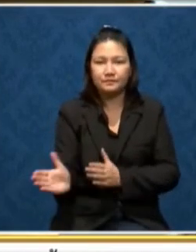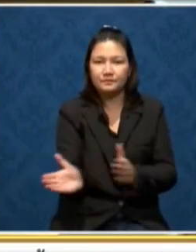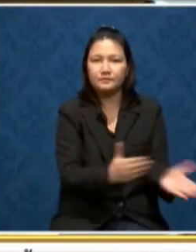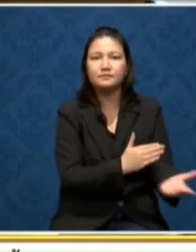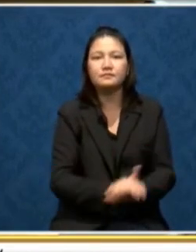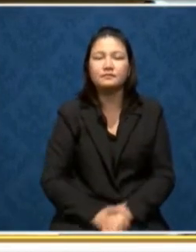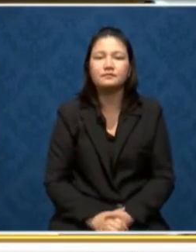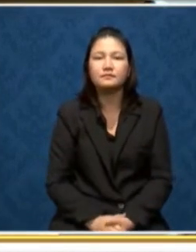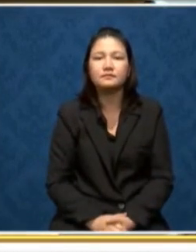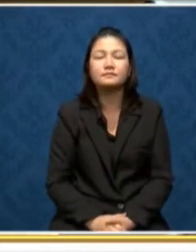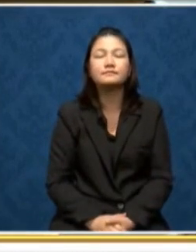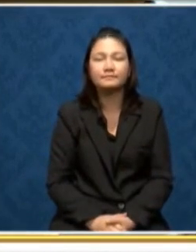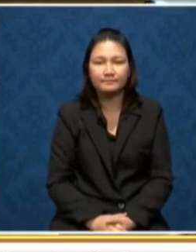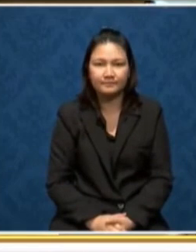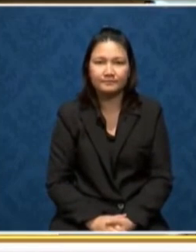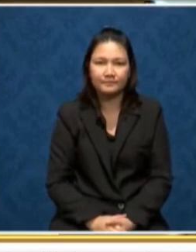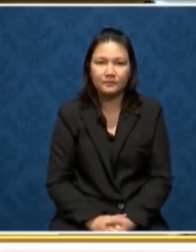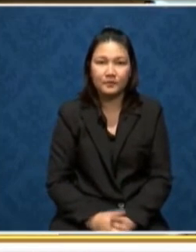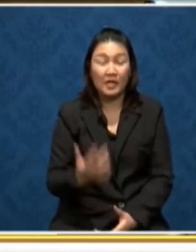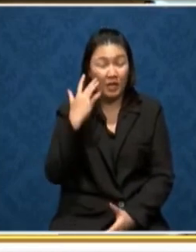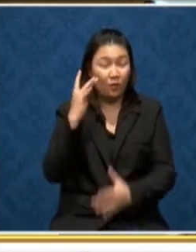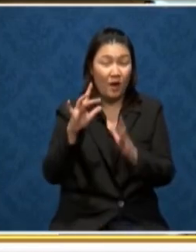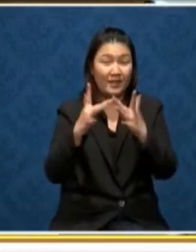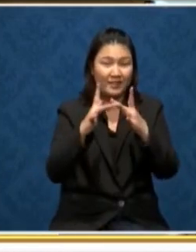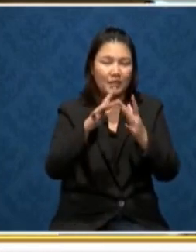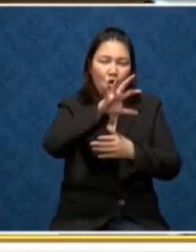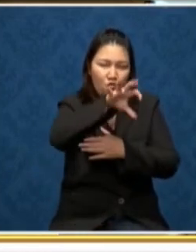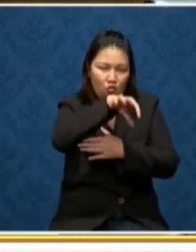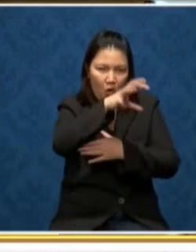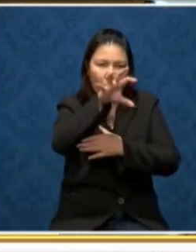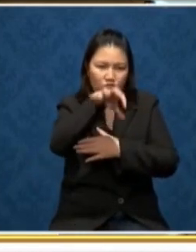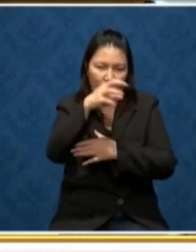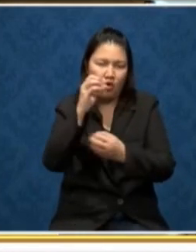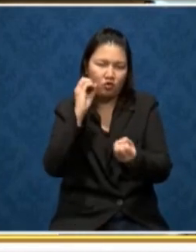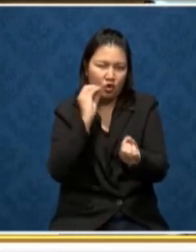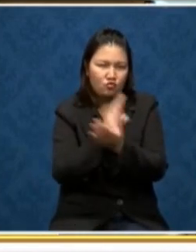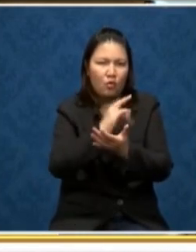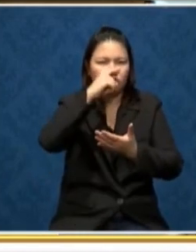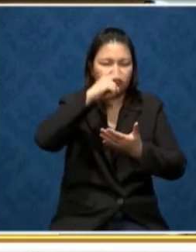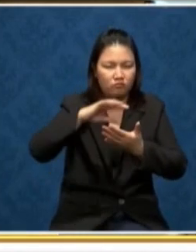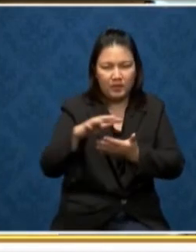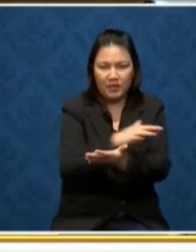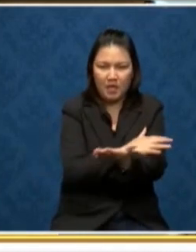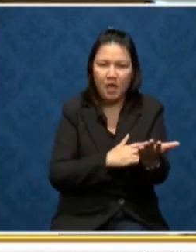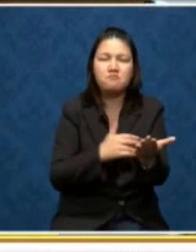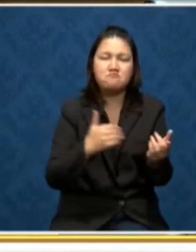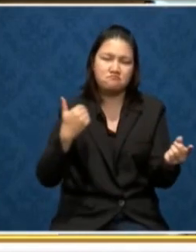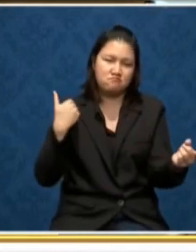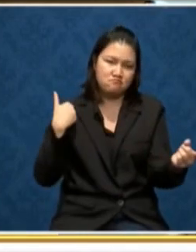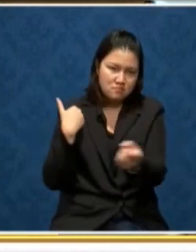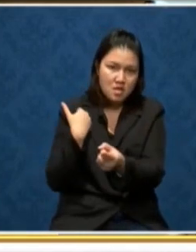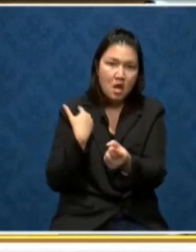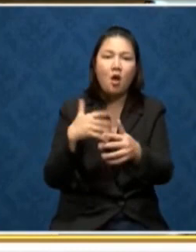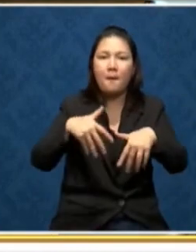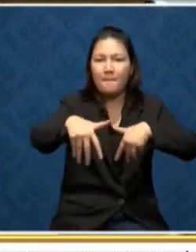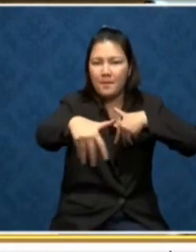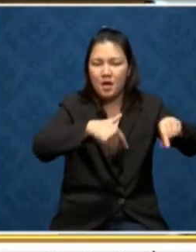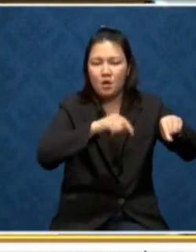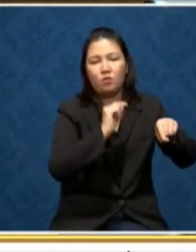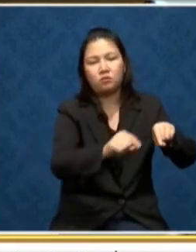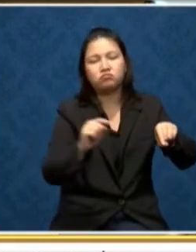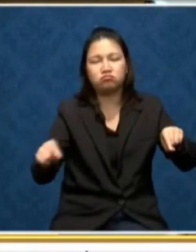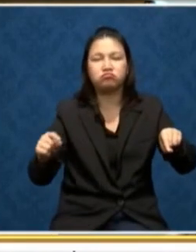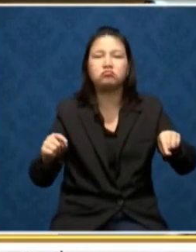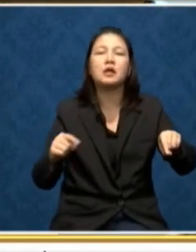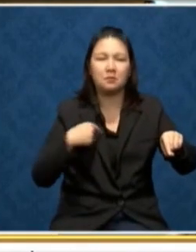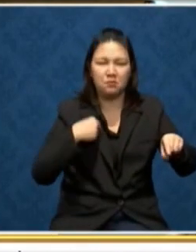คร ธรมทานครั อาจกรรมทางเทคโโยีเป็นภัยคามมนคงและเศรษฐกิของประเทศประชาชนในประเทศเราเฉินป